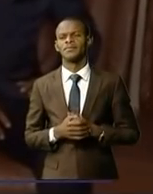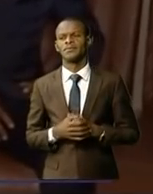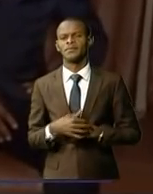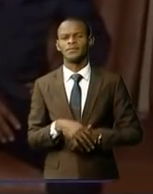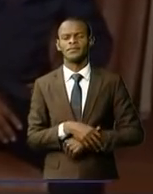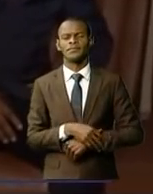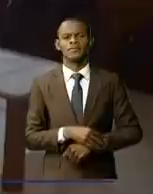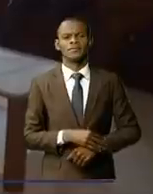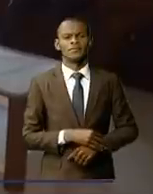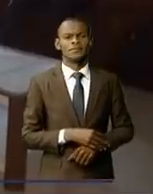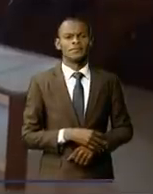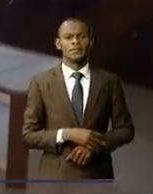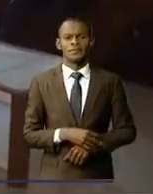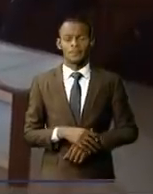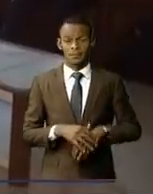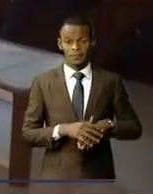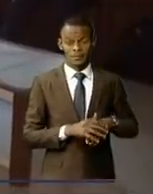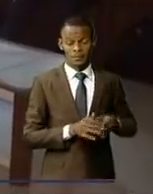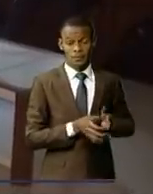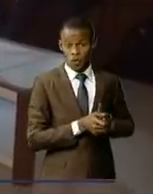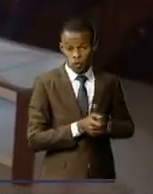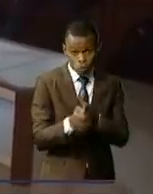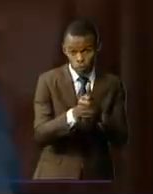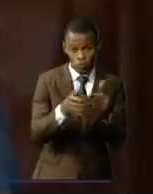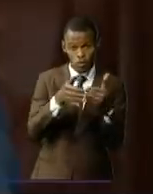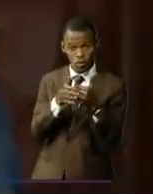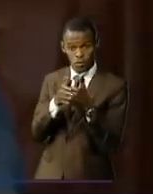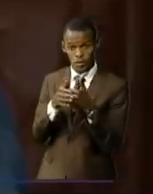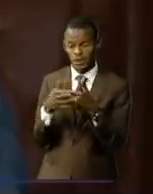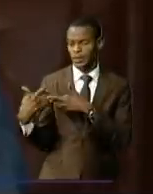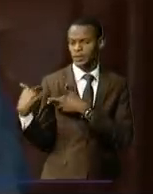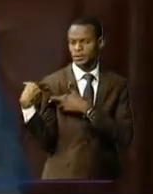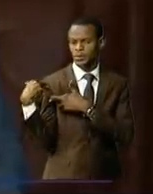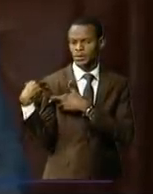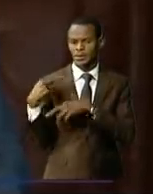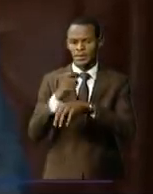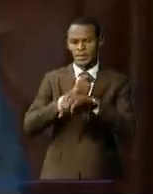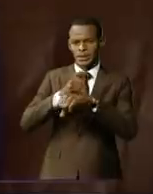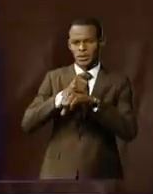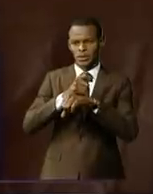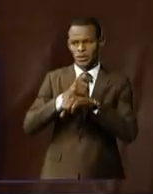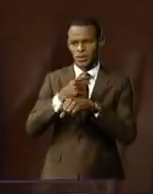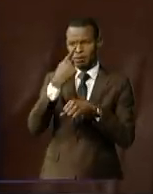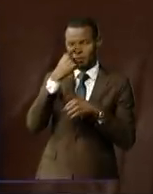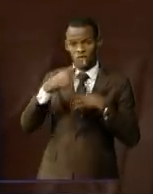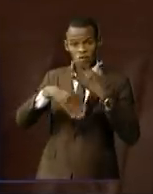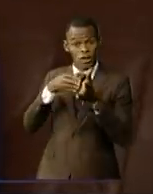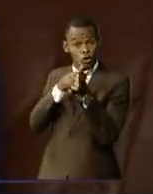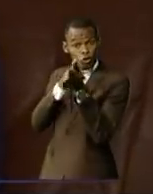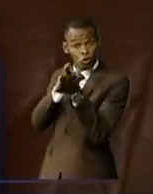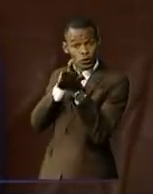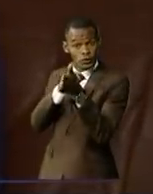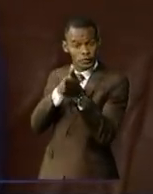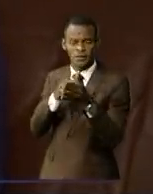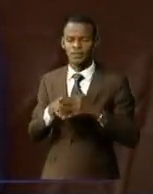Conduite auprès de l'autorité provinciale par les chefs de division suivis des activités environnementales, Mumba Tumba